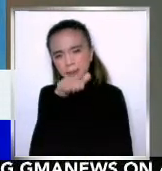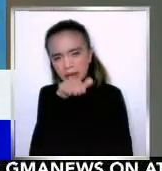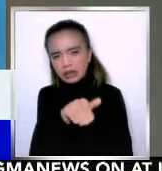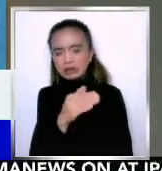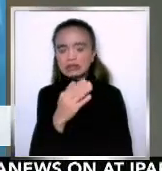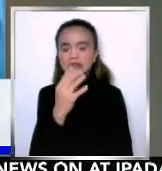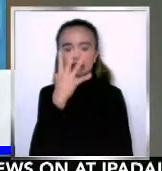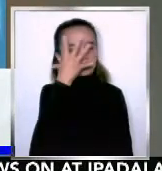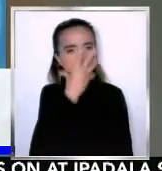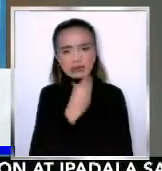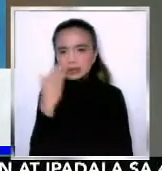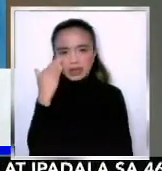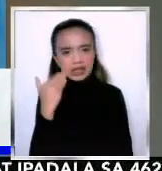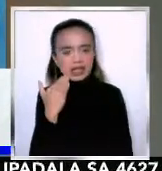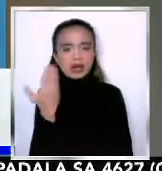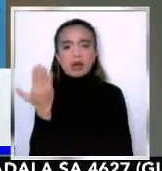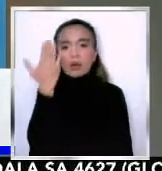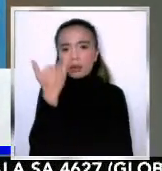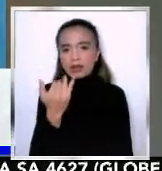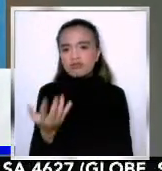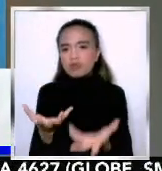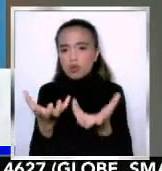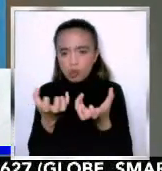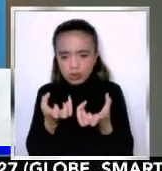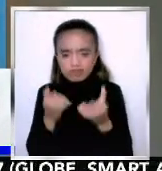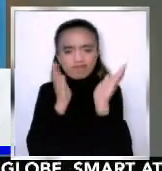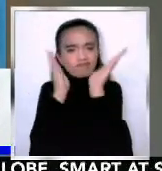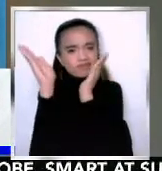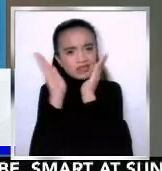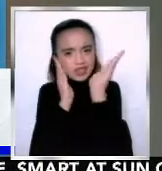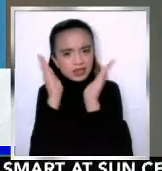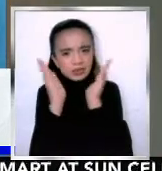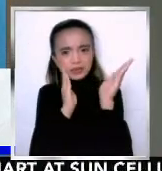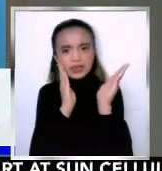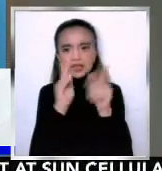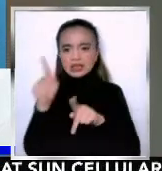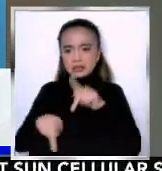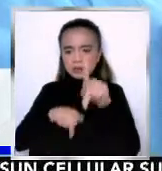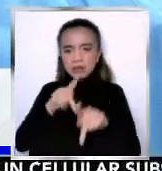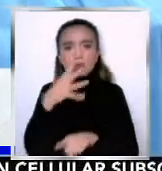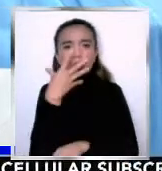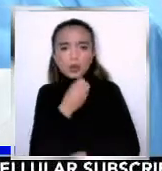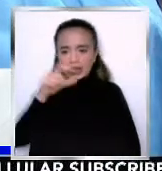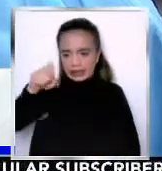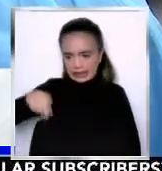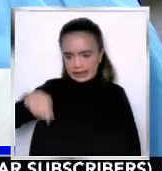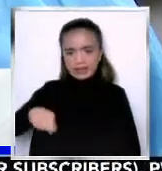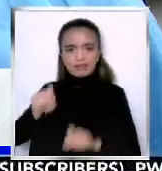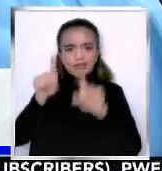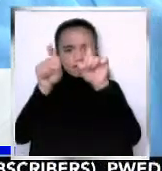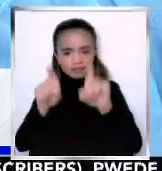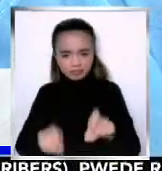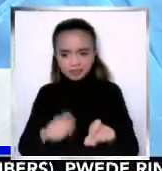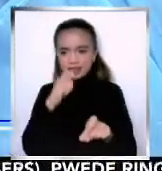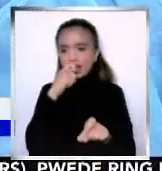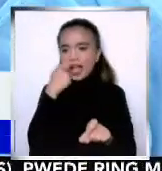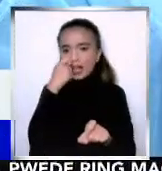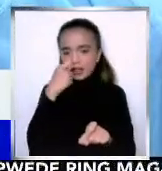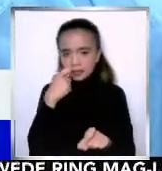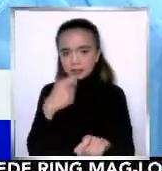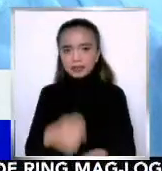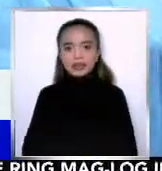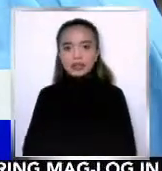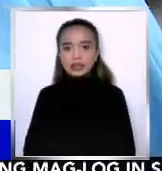naming maservisyuhan ang mga kababayan po natin na nangangailangan ng RT-PCR na testing po. Bale po sa mga health workers,